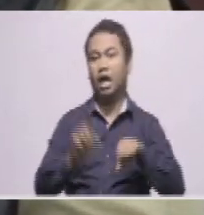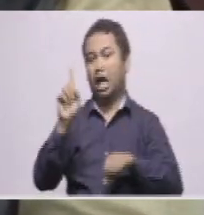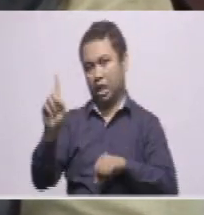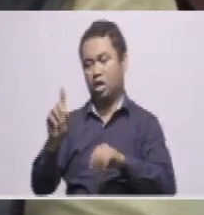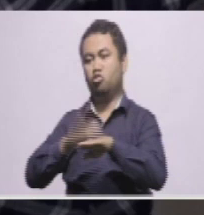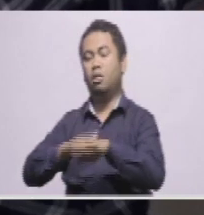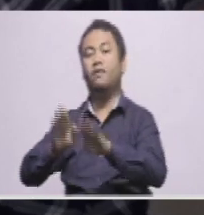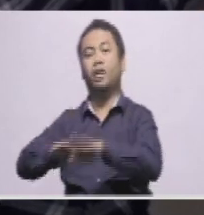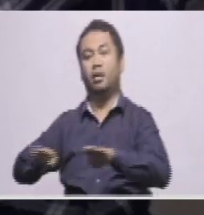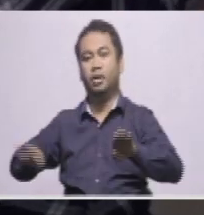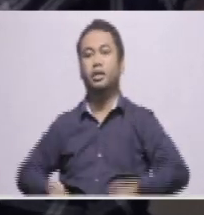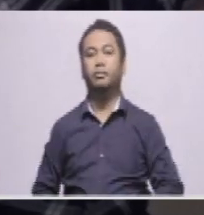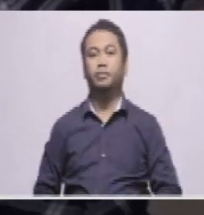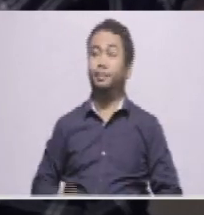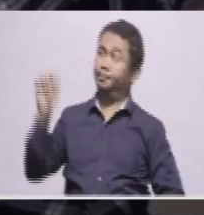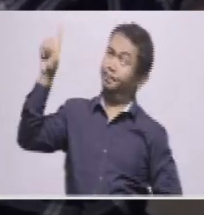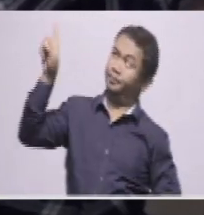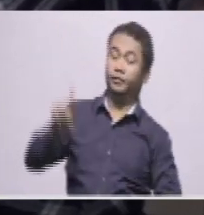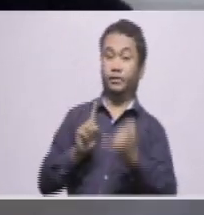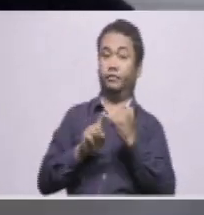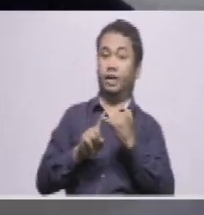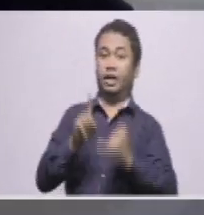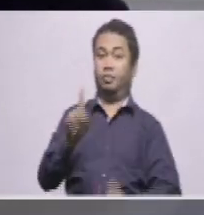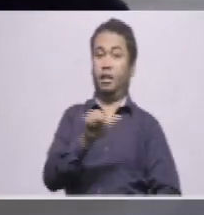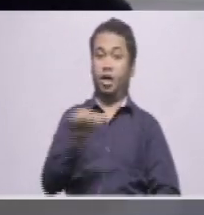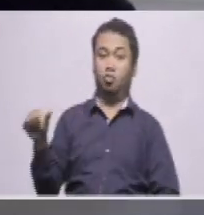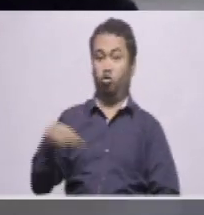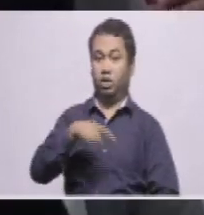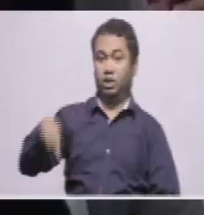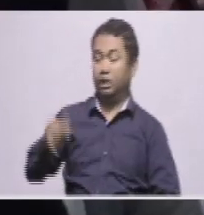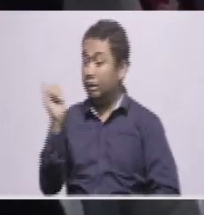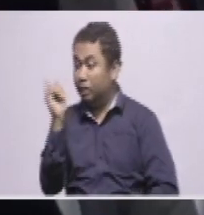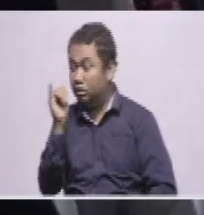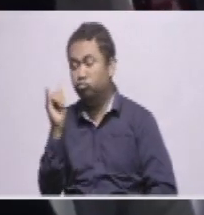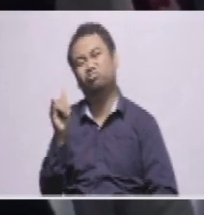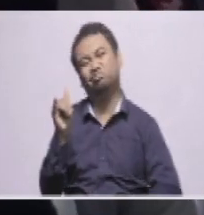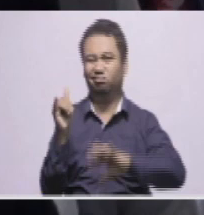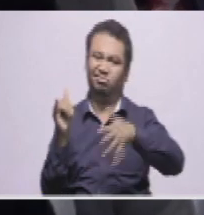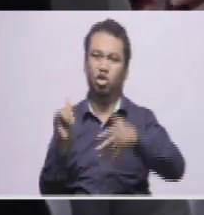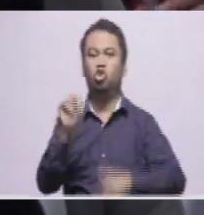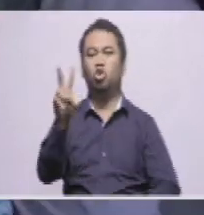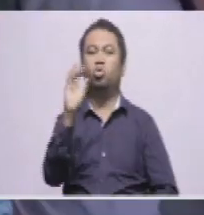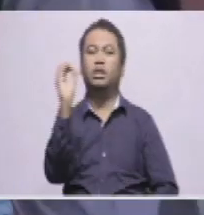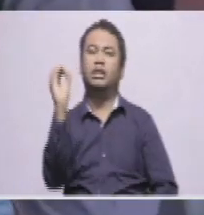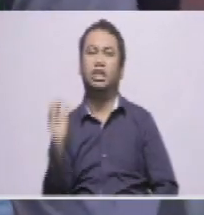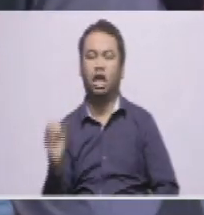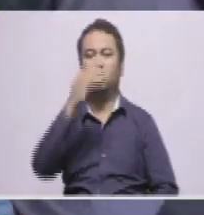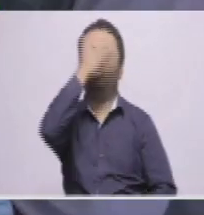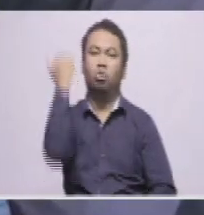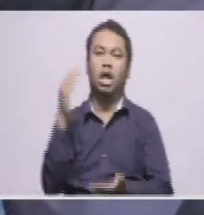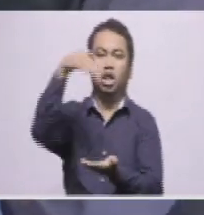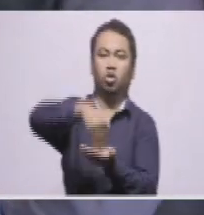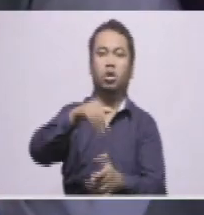fandriam-pahalemana. Hatramin'ny 1.5 nanaovana ny fanadihadiana dia mbola latsaka ny 200 ny tapa-handraisana anjara ny mpifidy tamin'ireo